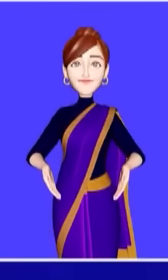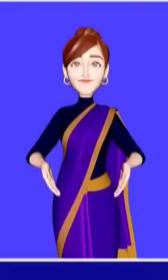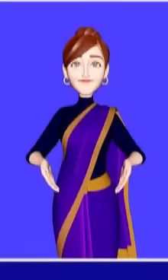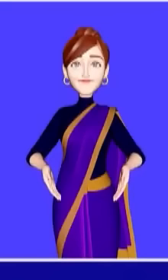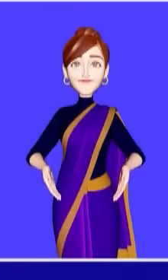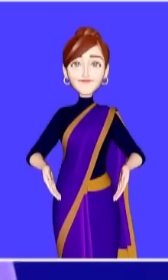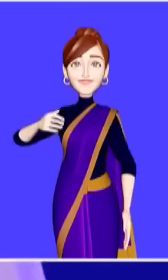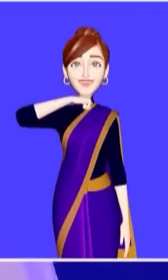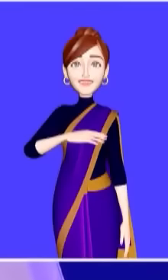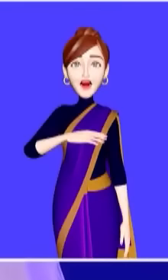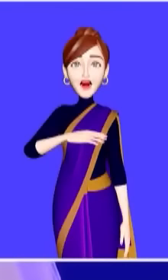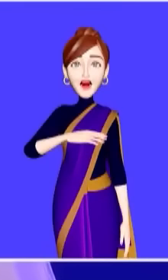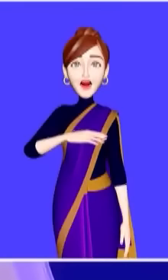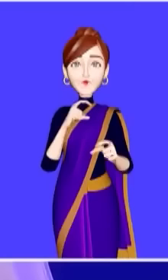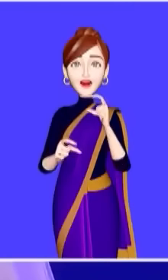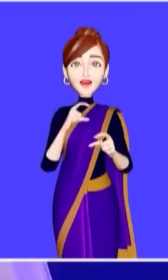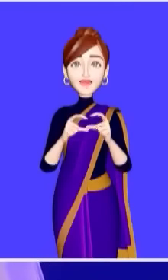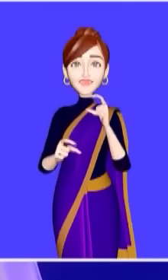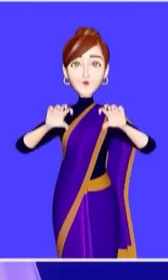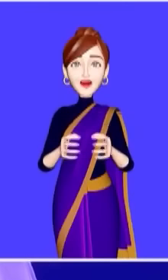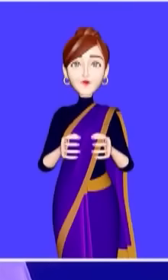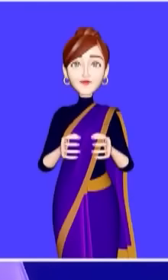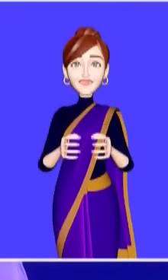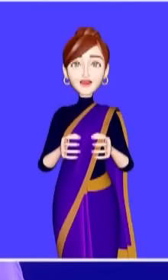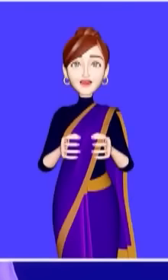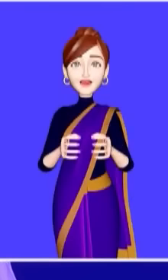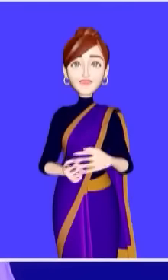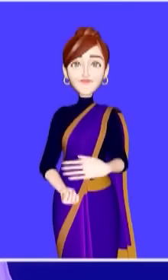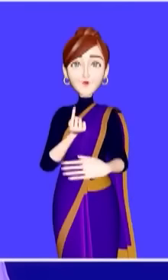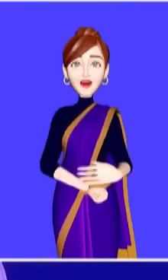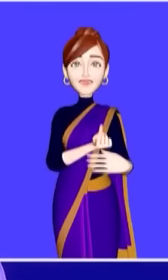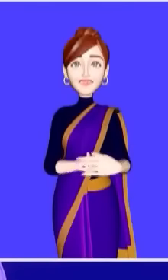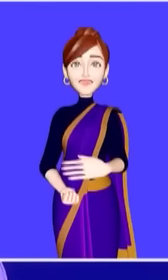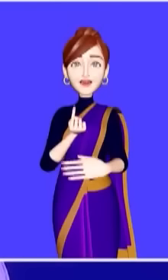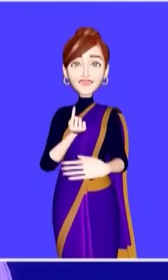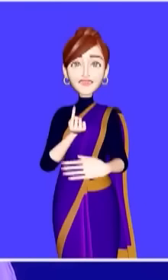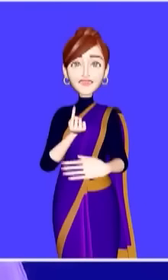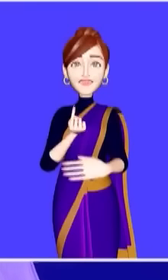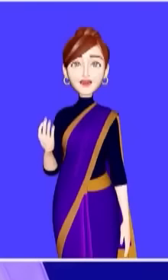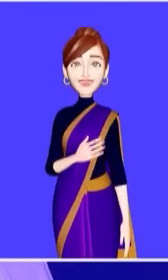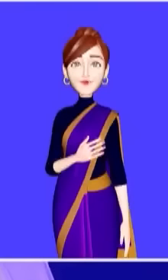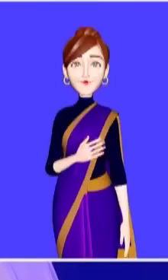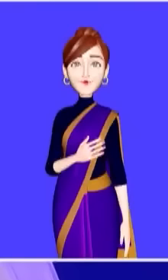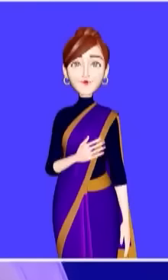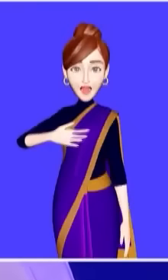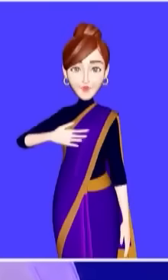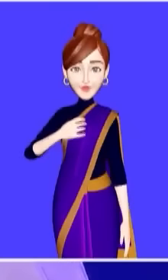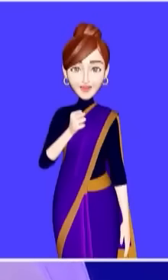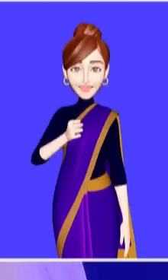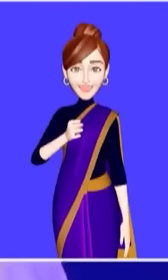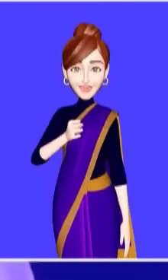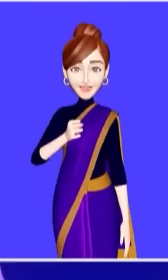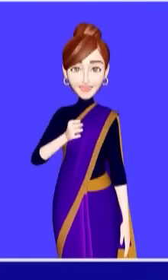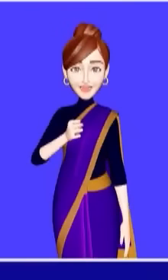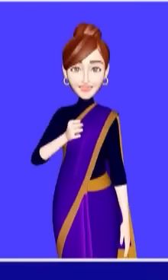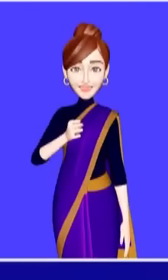मानव विजन प्रस्तुत करता हूं। मानव का अर्थ होता है ह्यूमन, और मानव विजन कहता